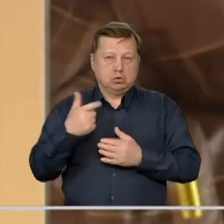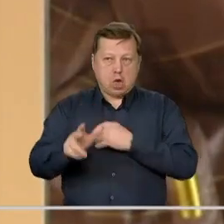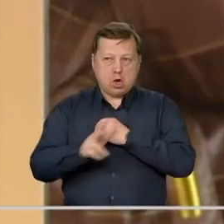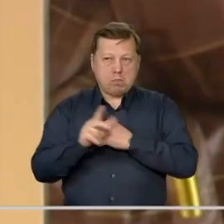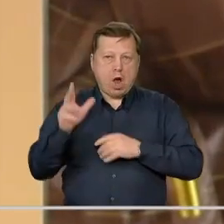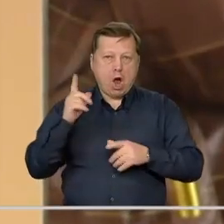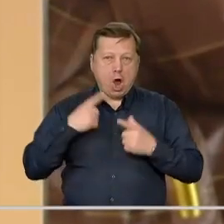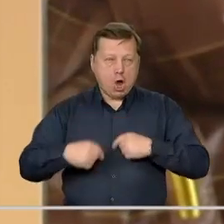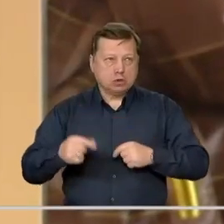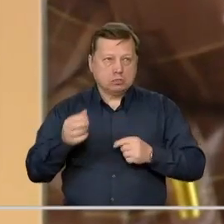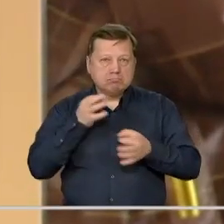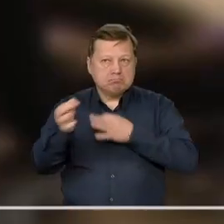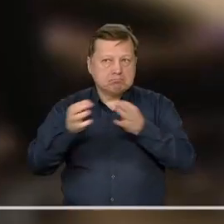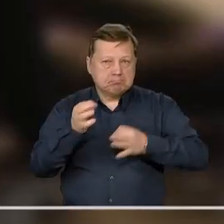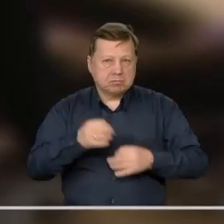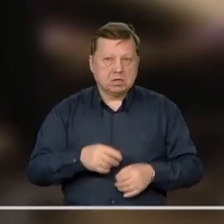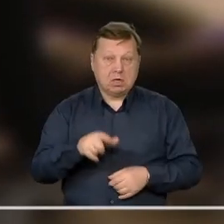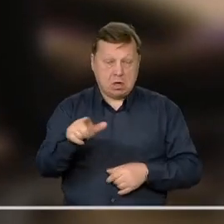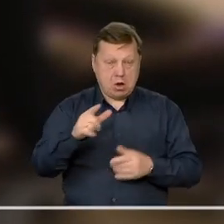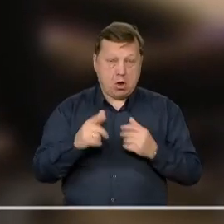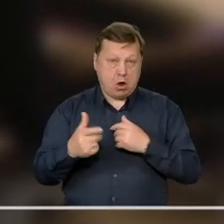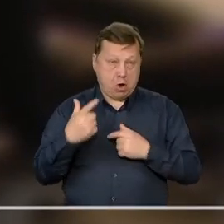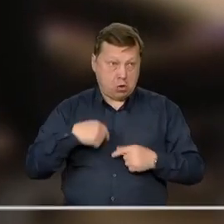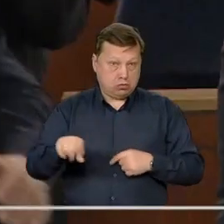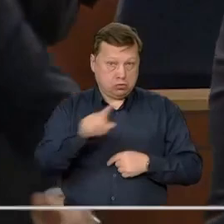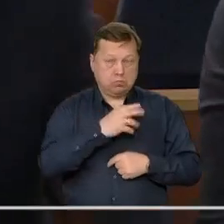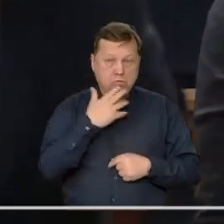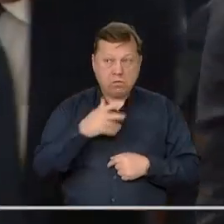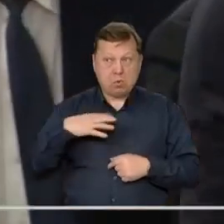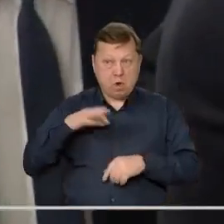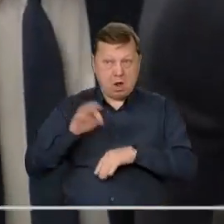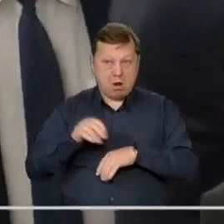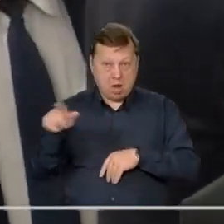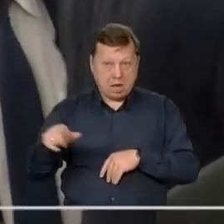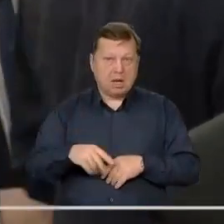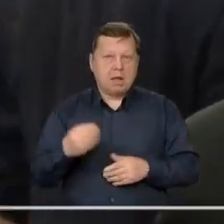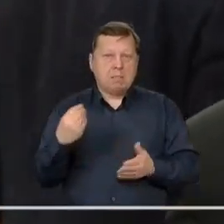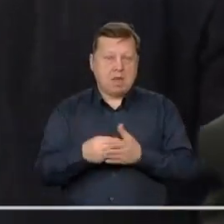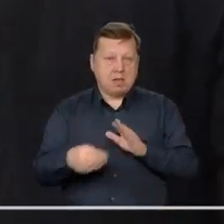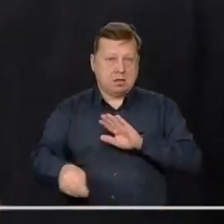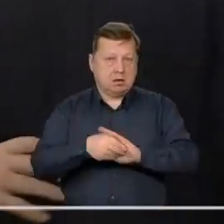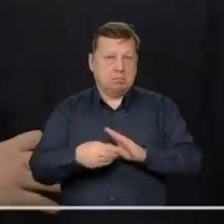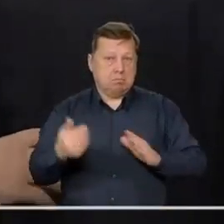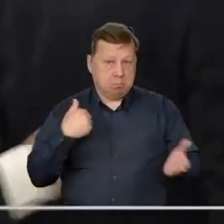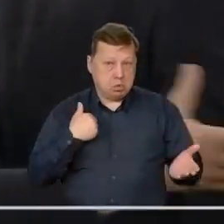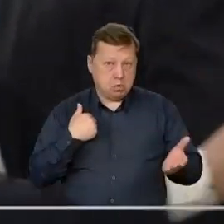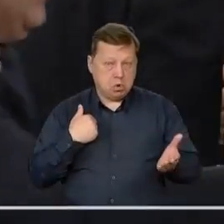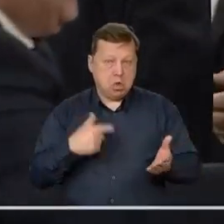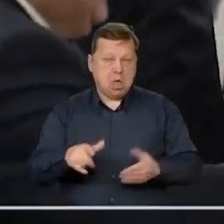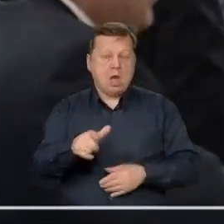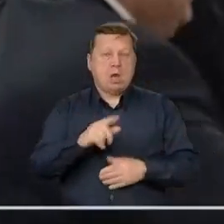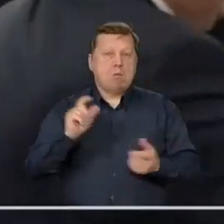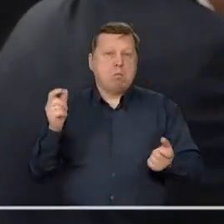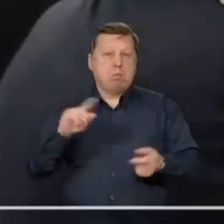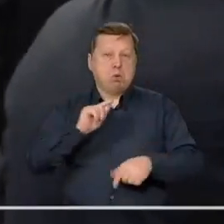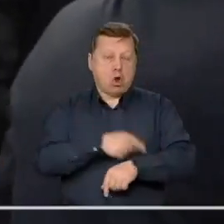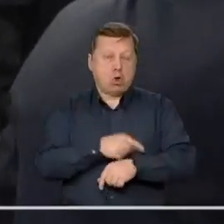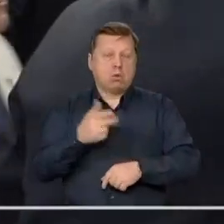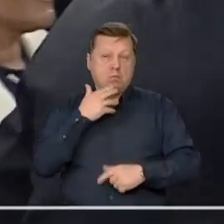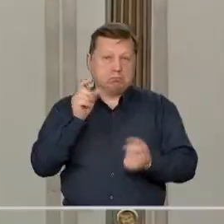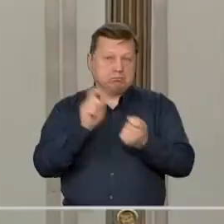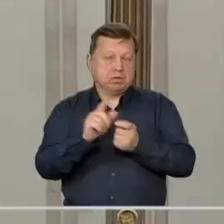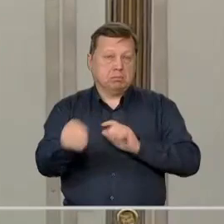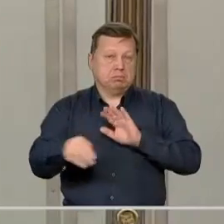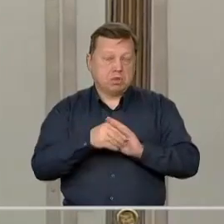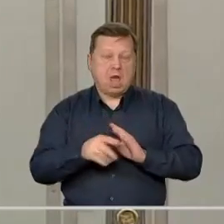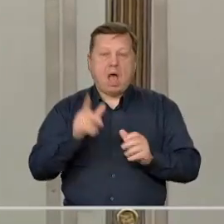To osoby, które zeznały, że Tomasz Grodzki jako lekarz przyjmował od nich pieniądze. Prokuratura chce postawić marszałkowi Senatu zarzuty korupcyjne, ale